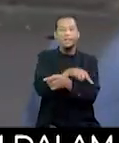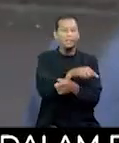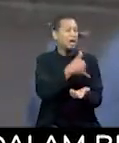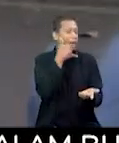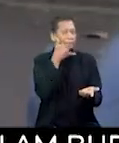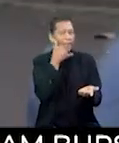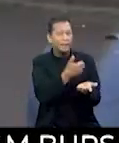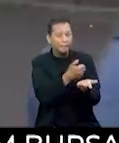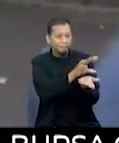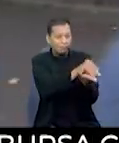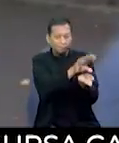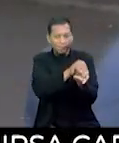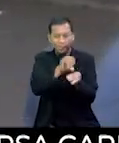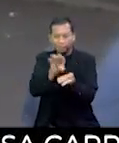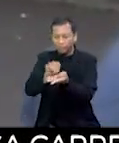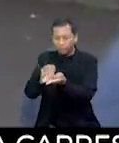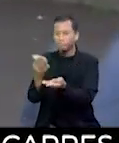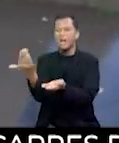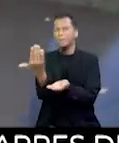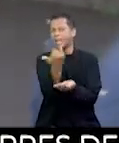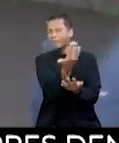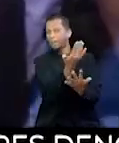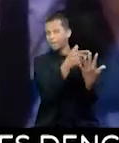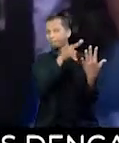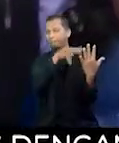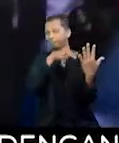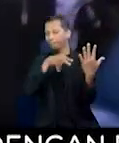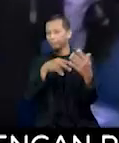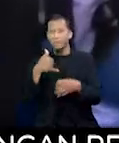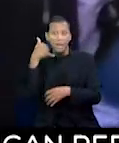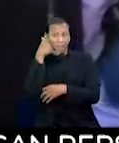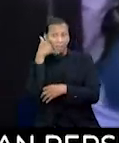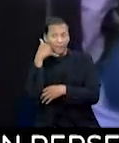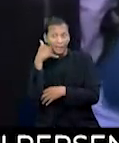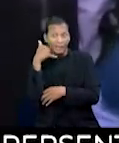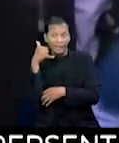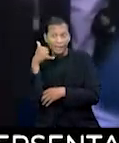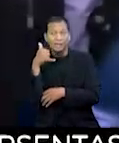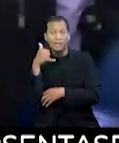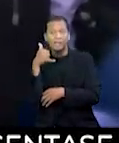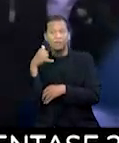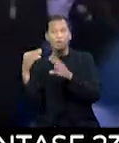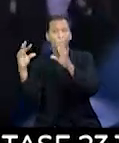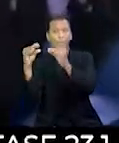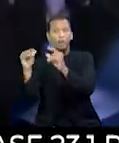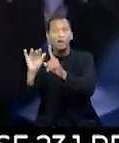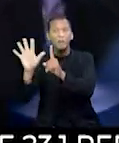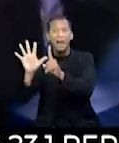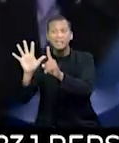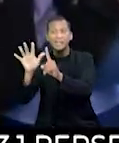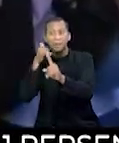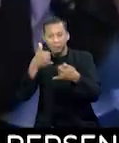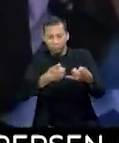Polri. Pemeriksaan dilakukan terkait komunikasi serta data-data percakapan yang terekam di 15 telepon seluler selama kurun